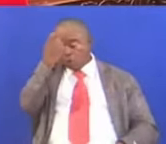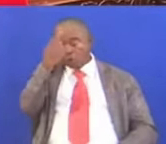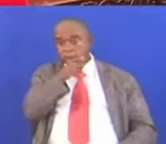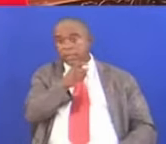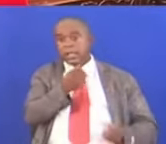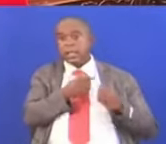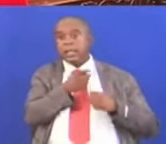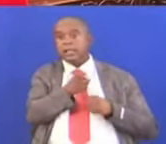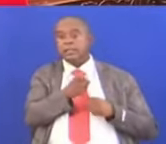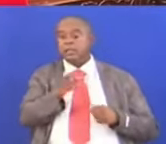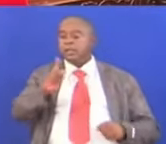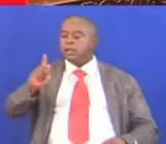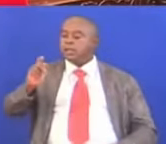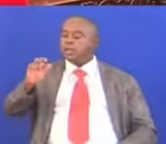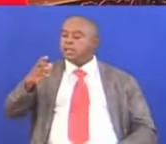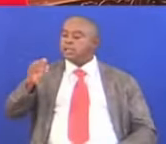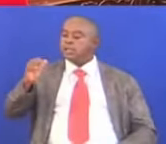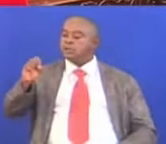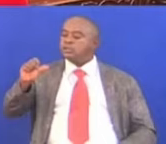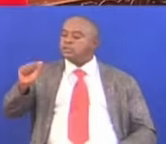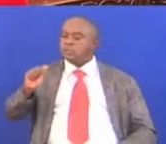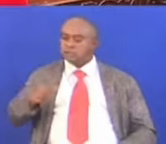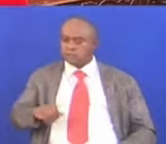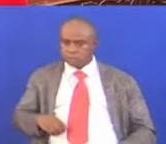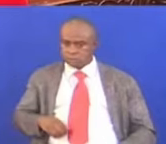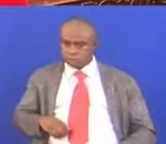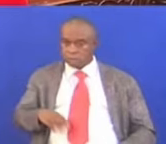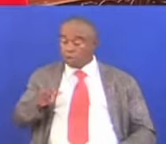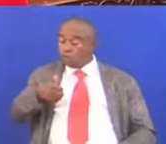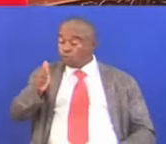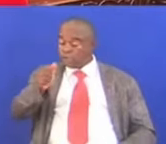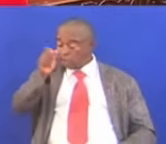gamak kak